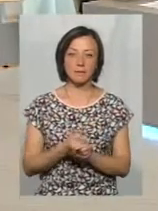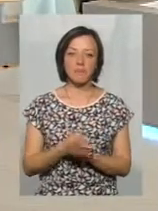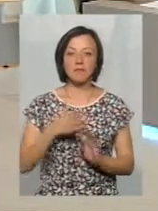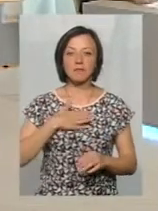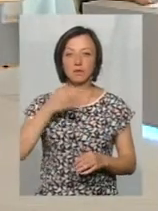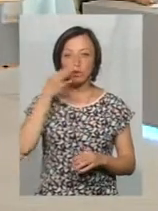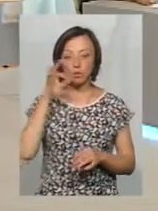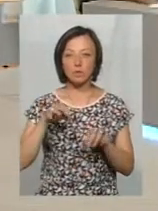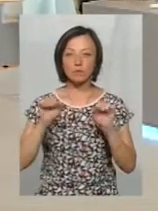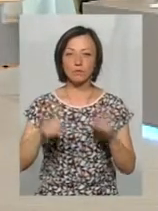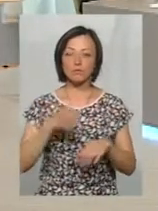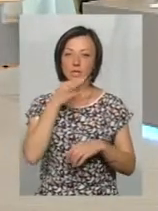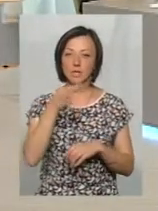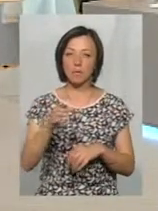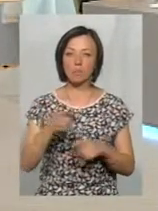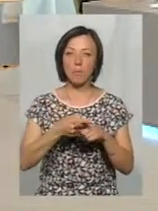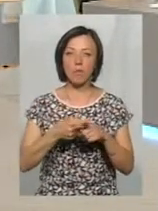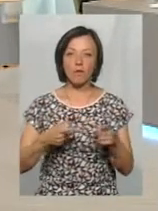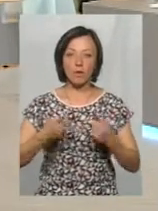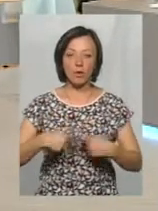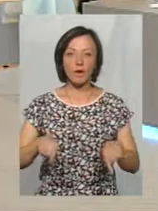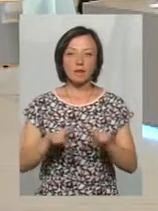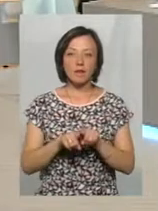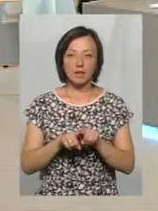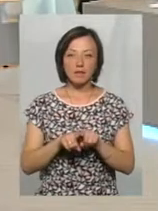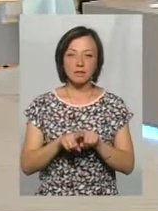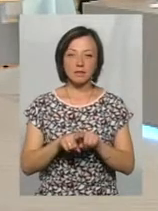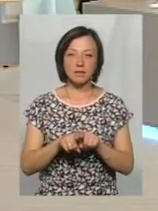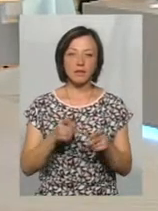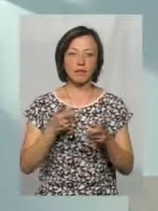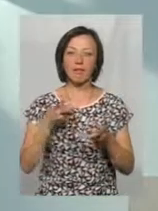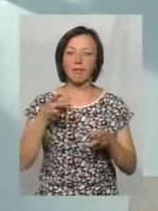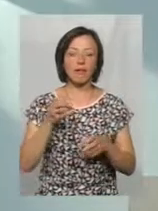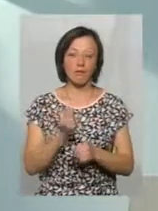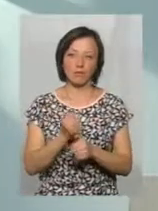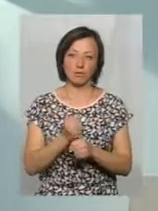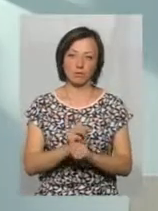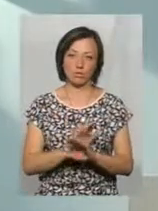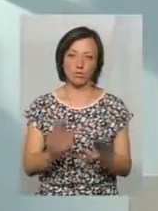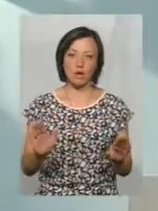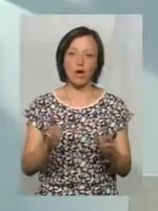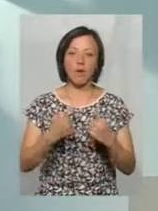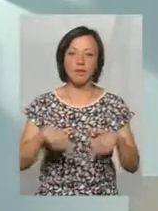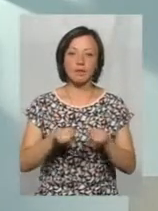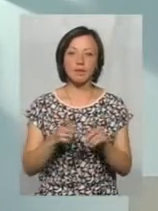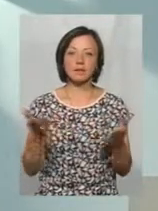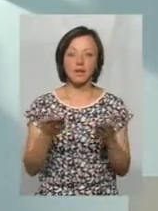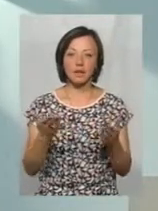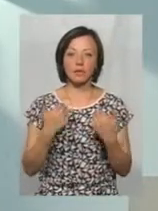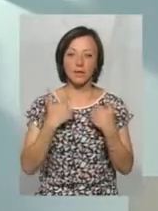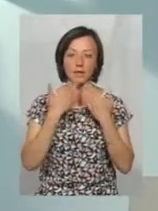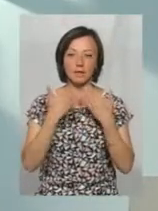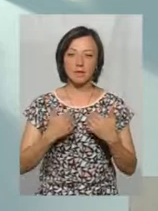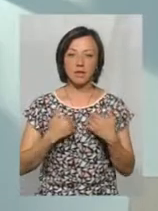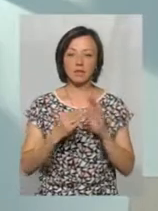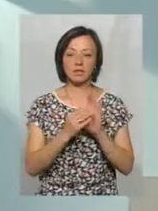можу сказати, що майже половина організації, мабуть, не діє вже. Тобто ті організації, які до нас звертаються